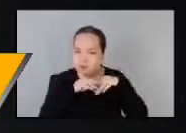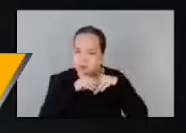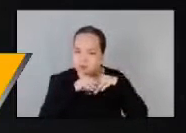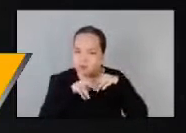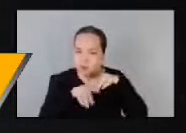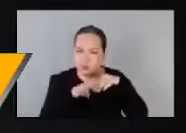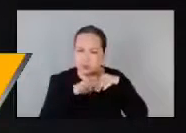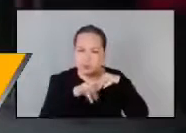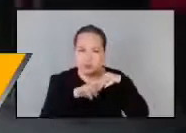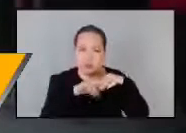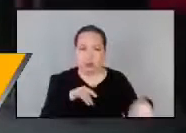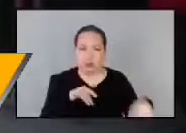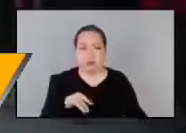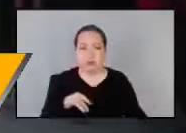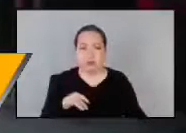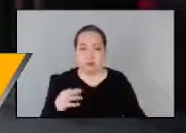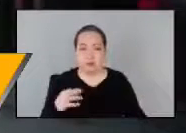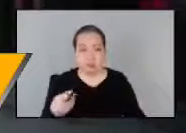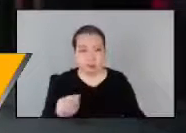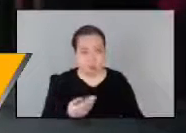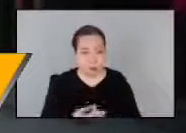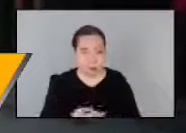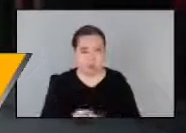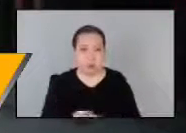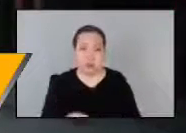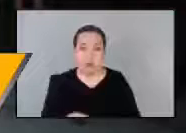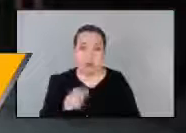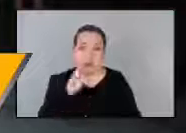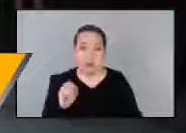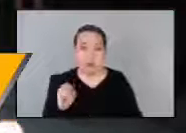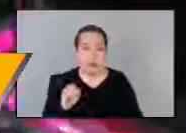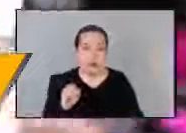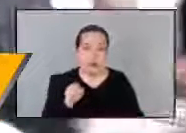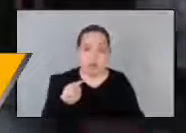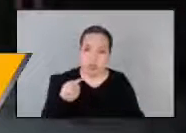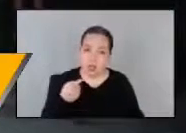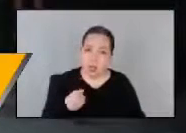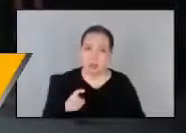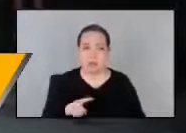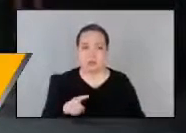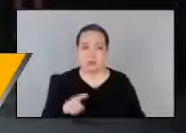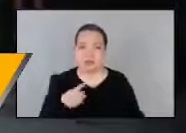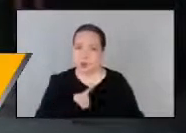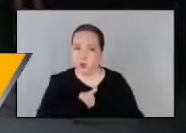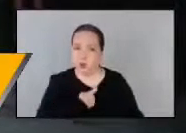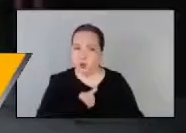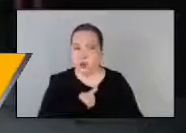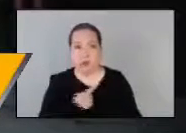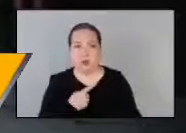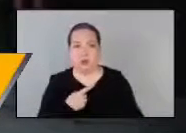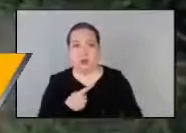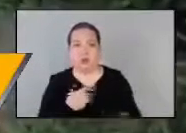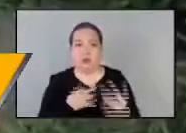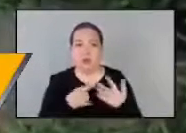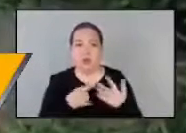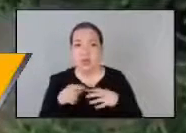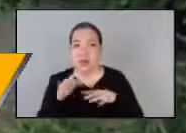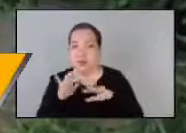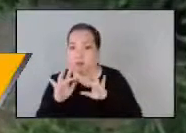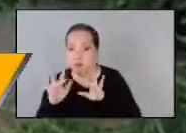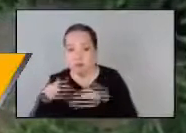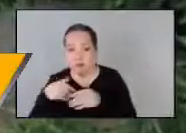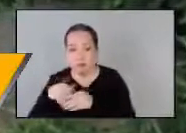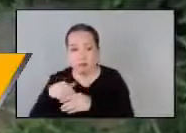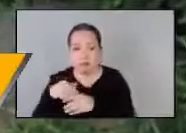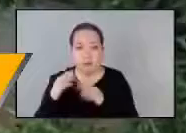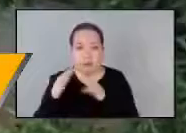Aljo, ay bahagya ng nadaraanan ang daan dito kasi kanina mga tanging motorsiklo lang ang nakakadaan sa lugar. Sa kasalukuyan pa rin